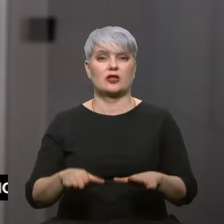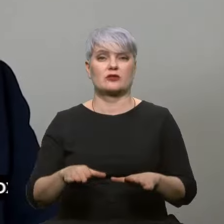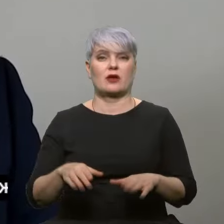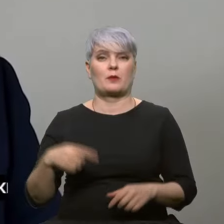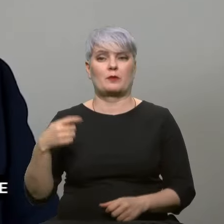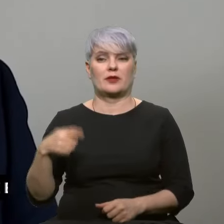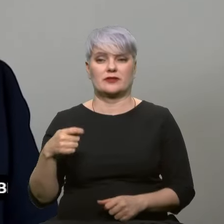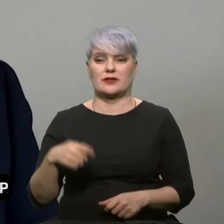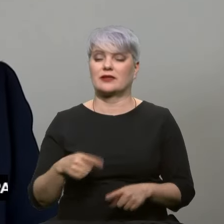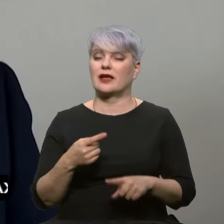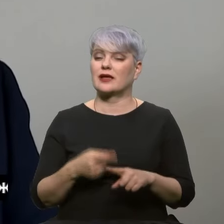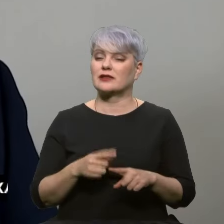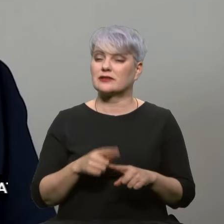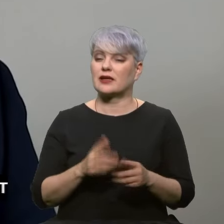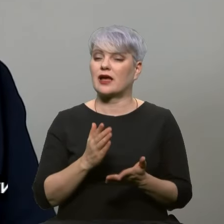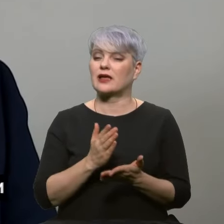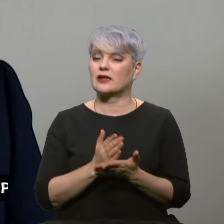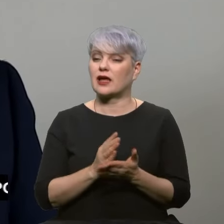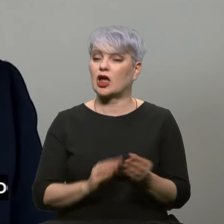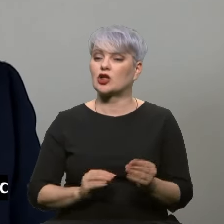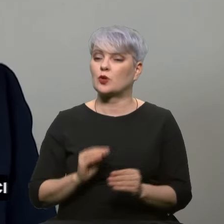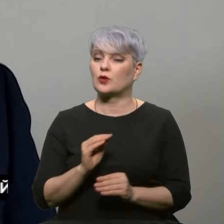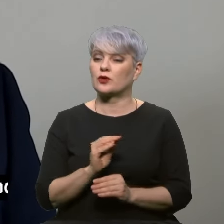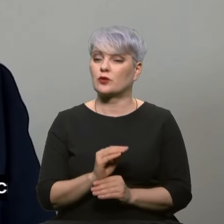законопроект. Ну, це є додатковий